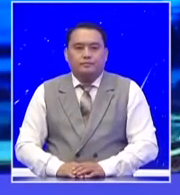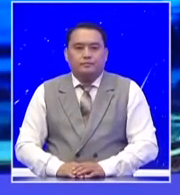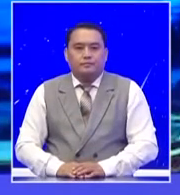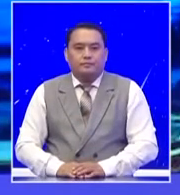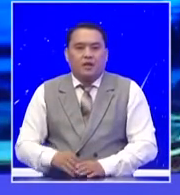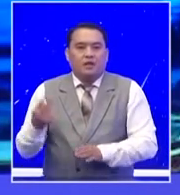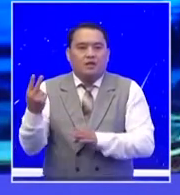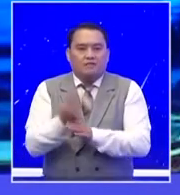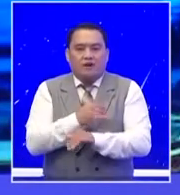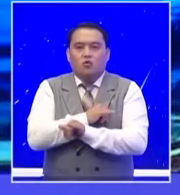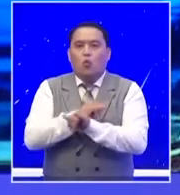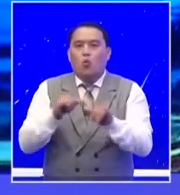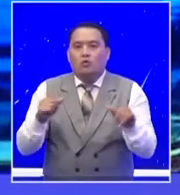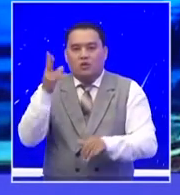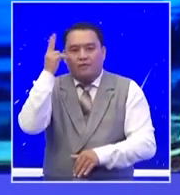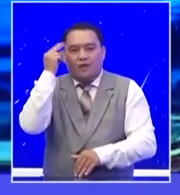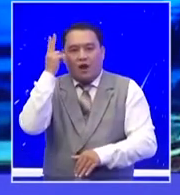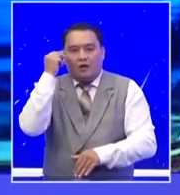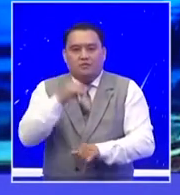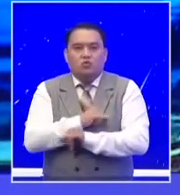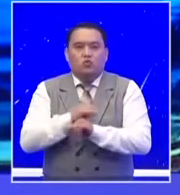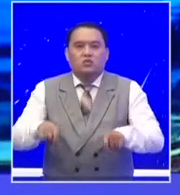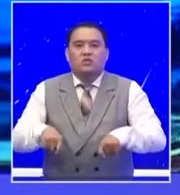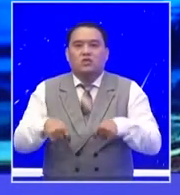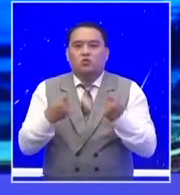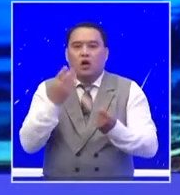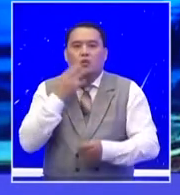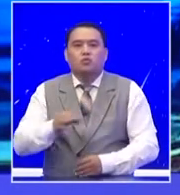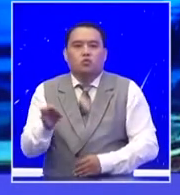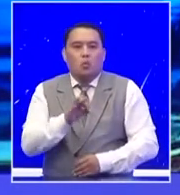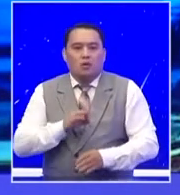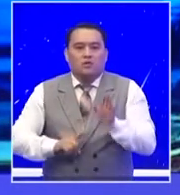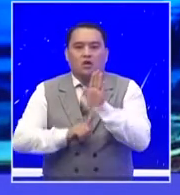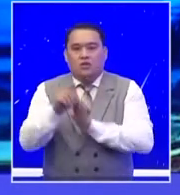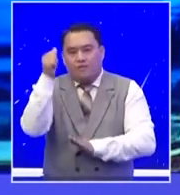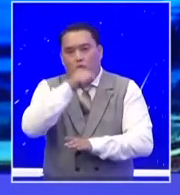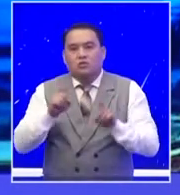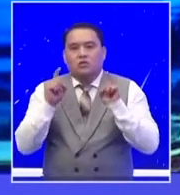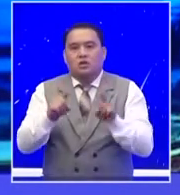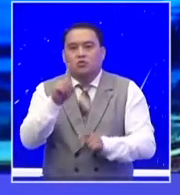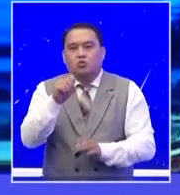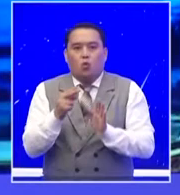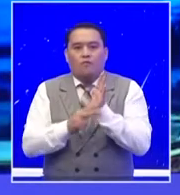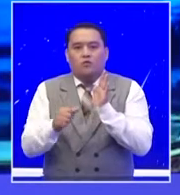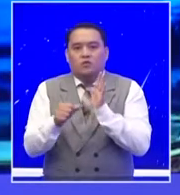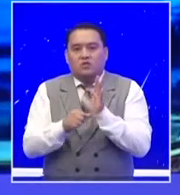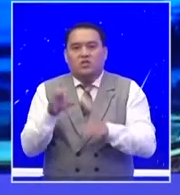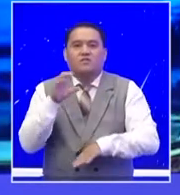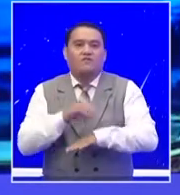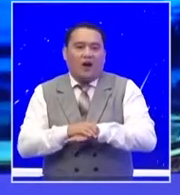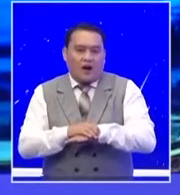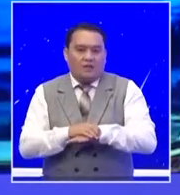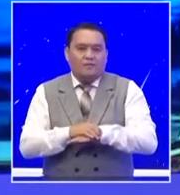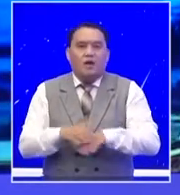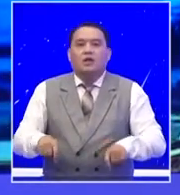Почти в 2 раза выросло количество административных правонарушений в Алматинской области. С начала текущего года зарегистрировано 186